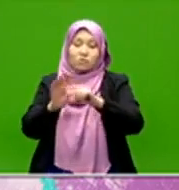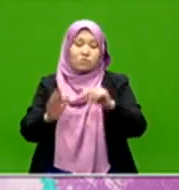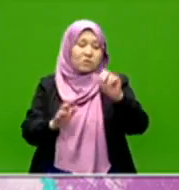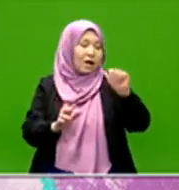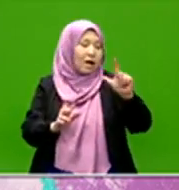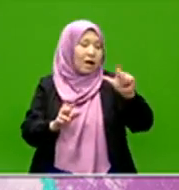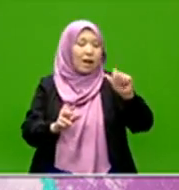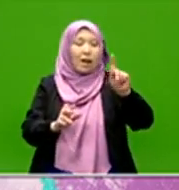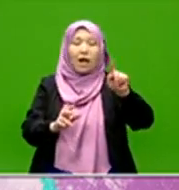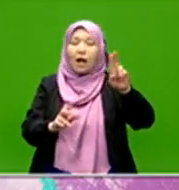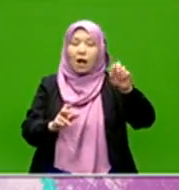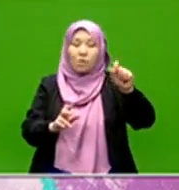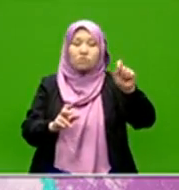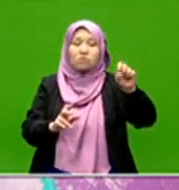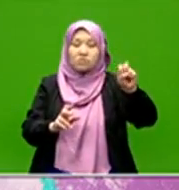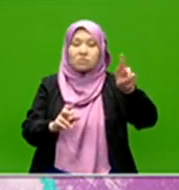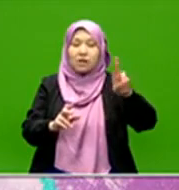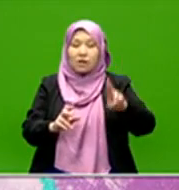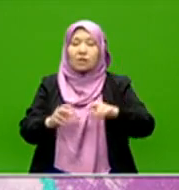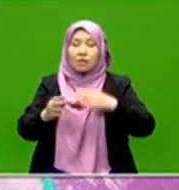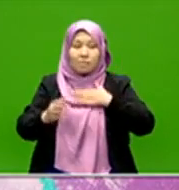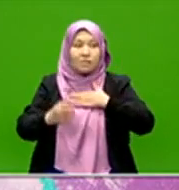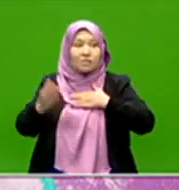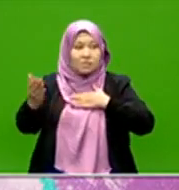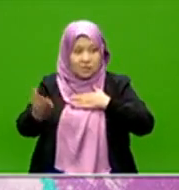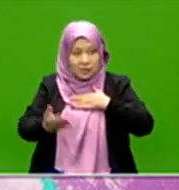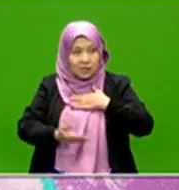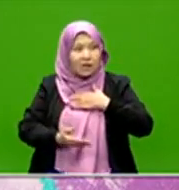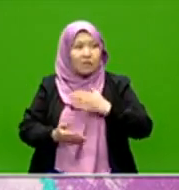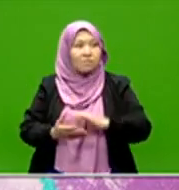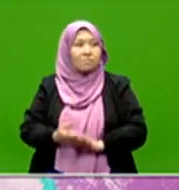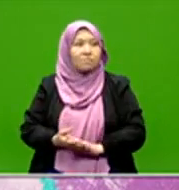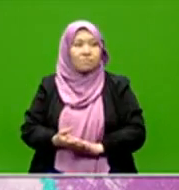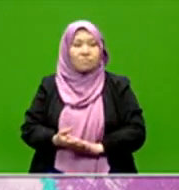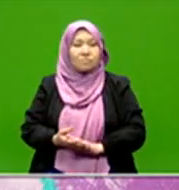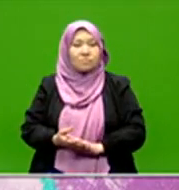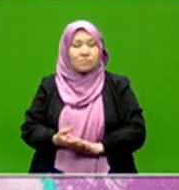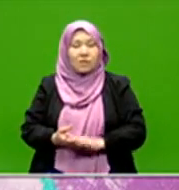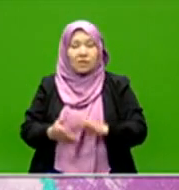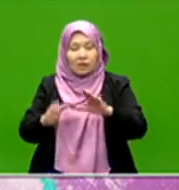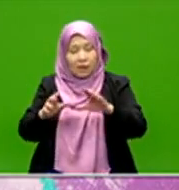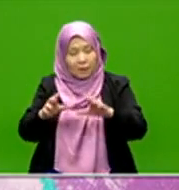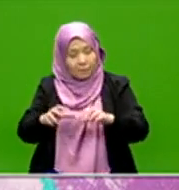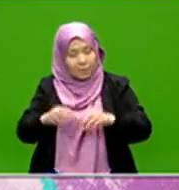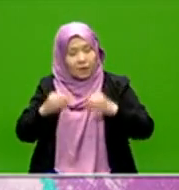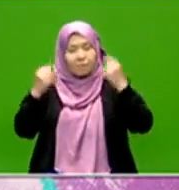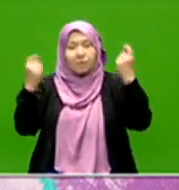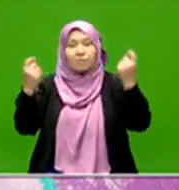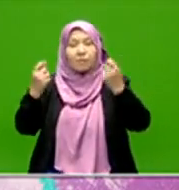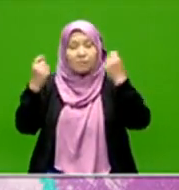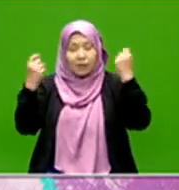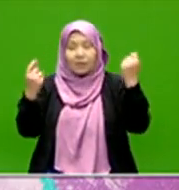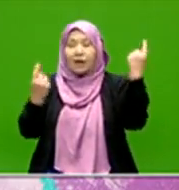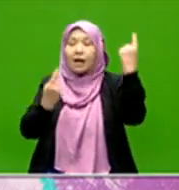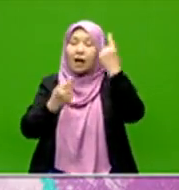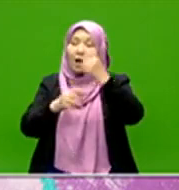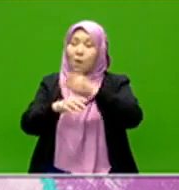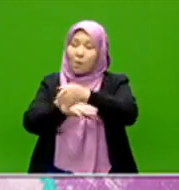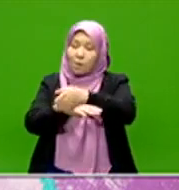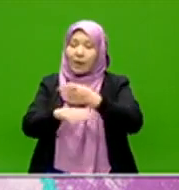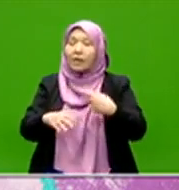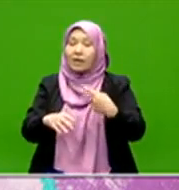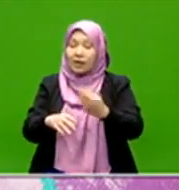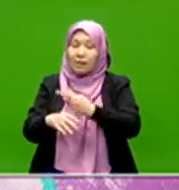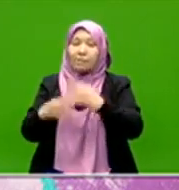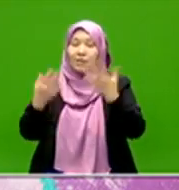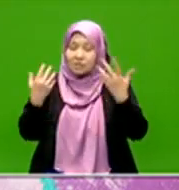Ustaz Al-Hidayah. Silakan. Masya-Allah, mengambil semangat sempena dengan hari raya korban ini, kami